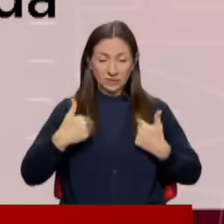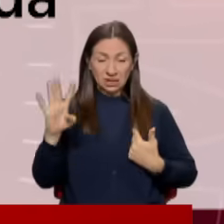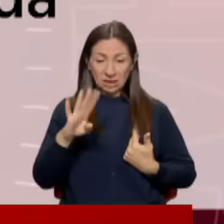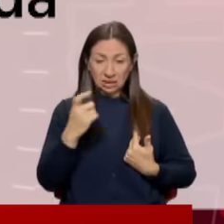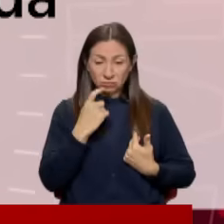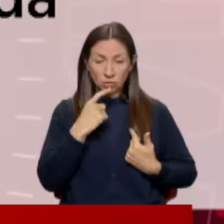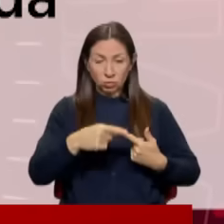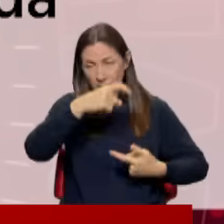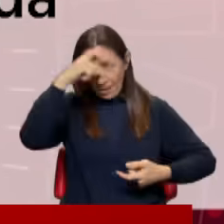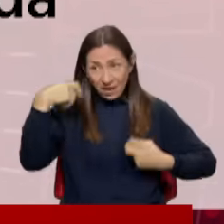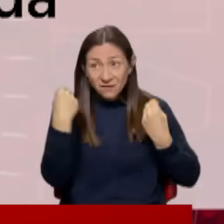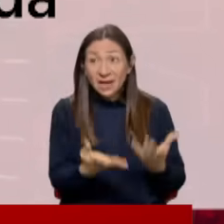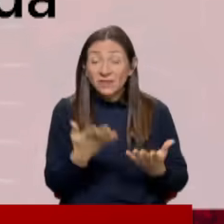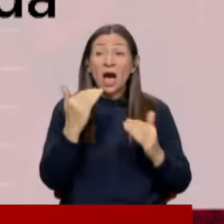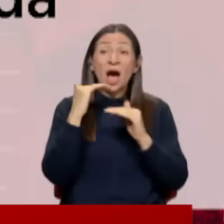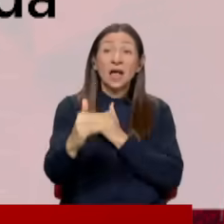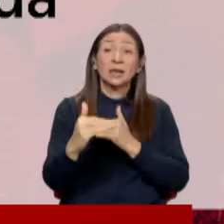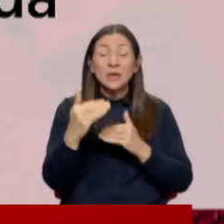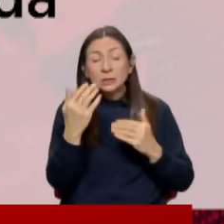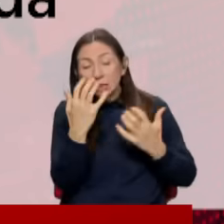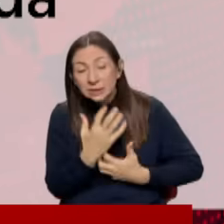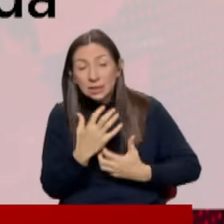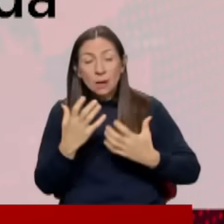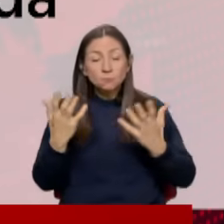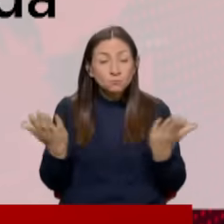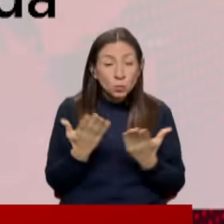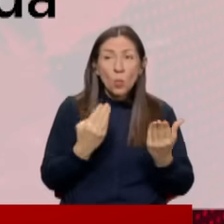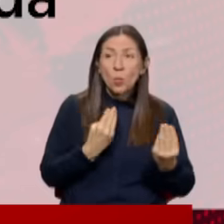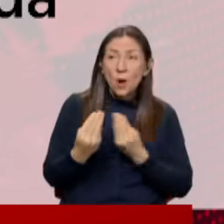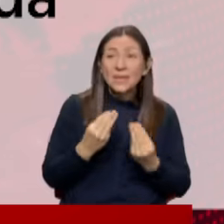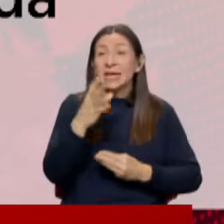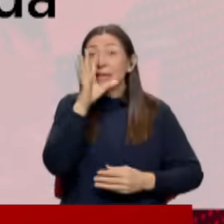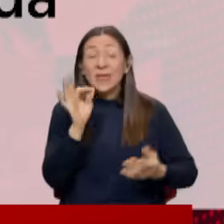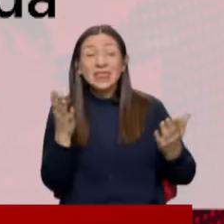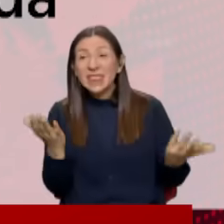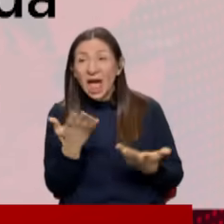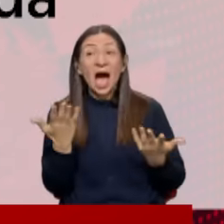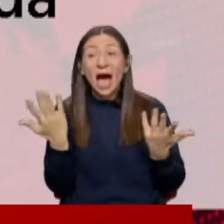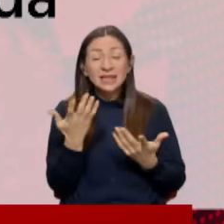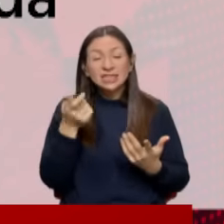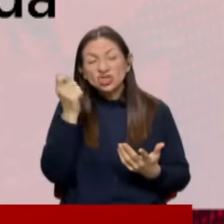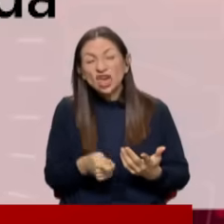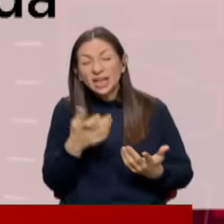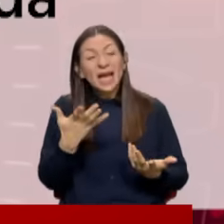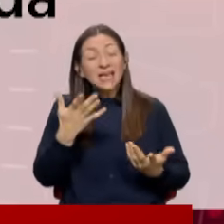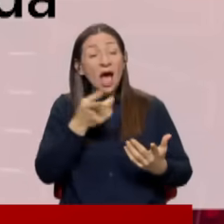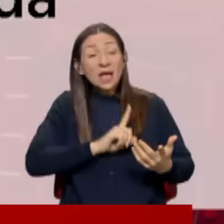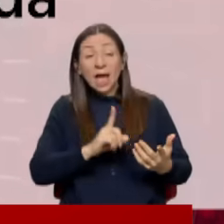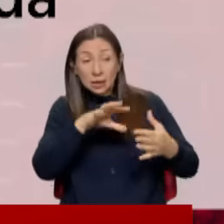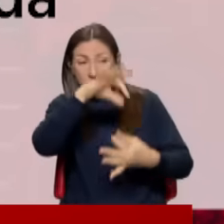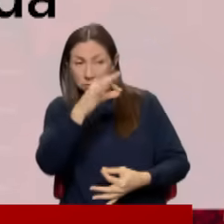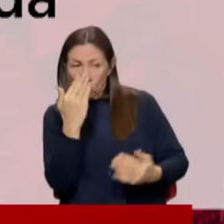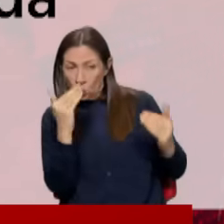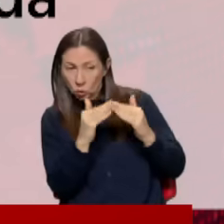40 yılımızı buna verdik ve halkımın ilgisi, alakası, muhabbeti kimedir, neyedir, hangi kriterler, hangi adayda